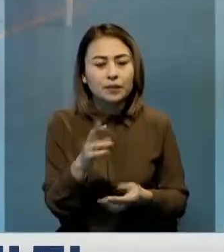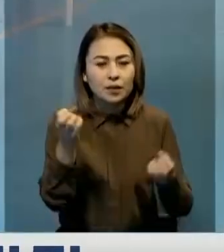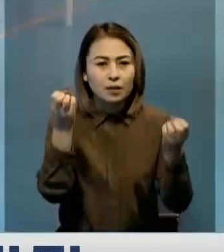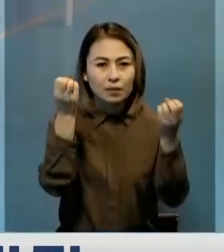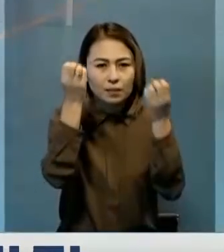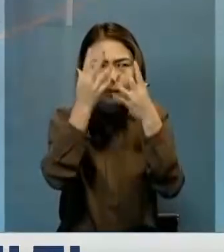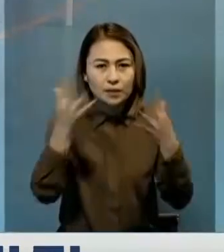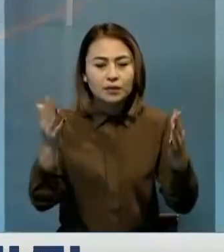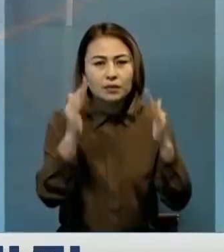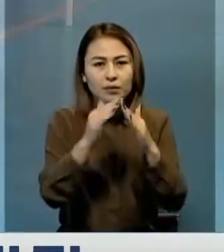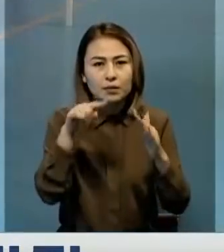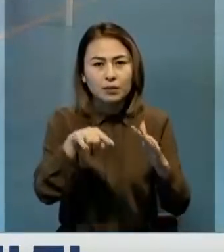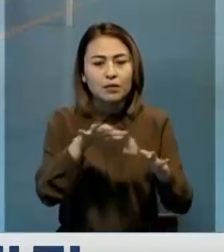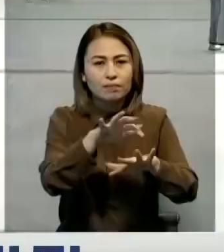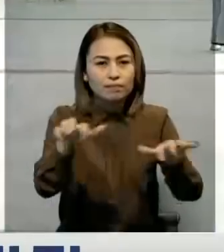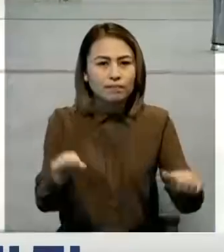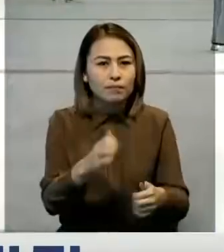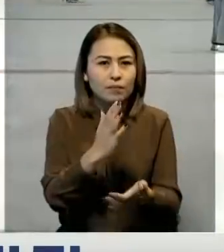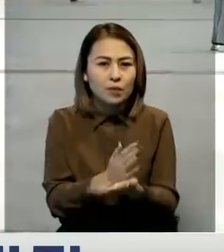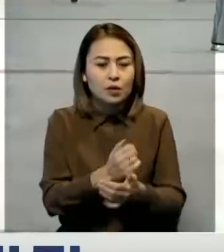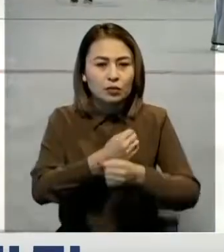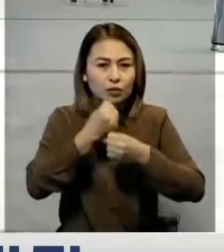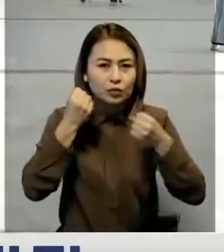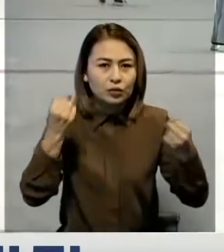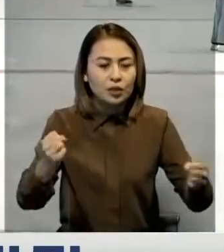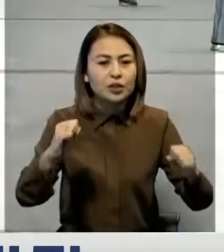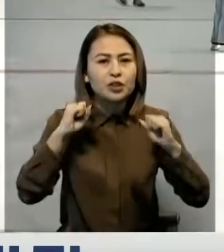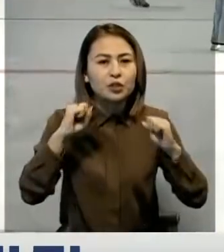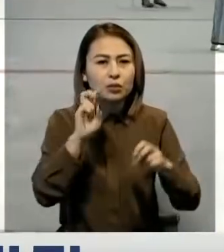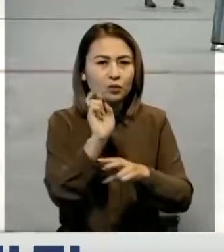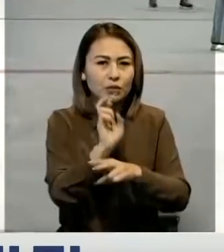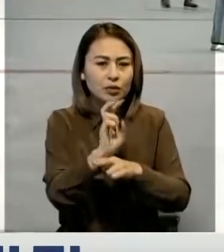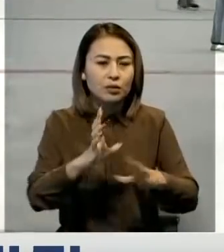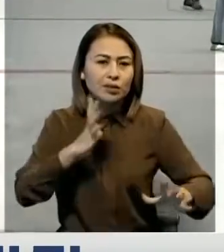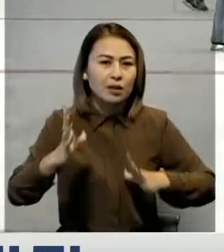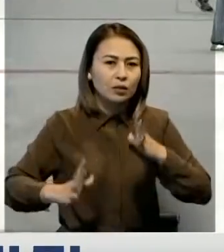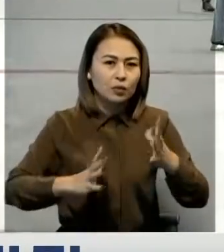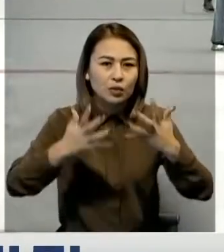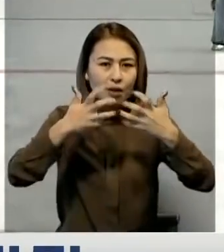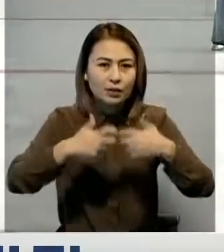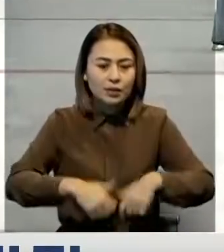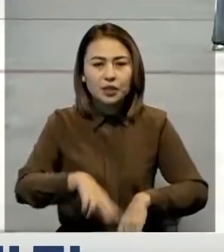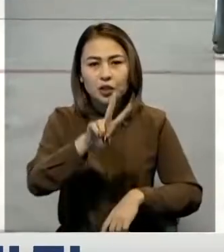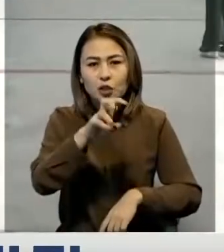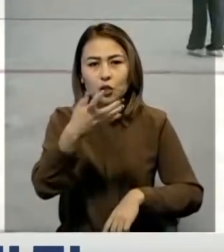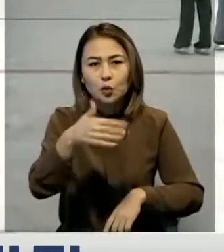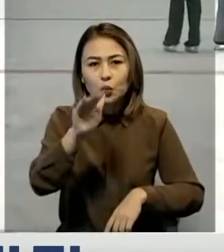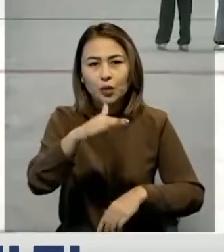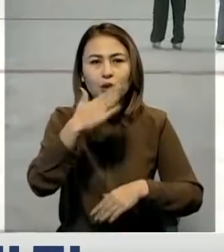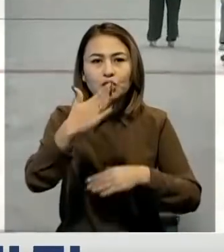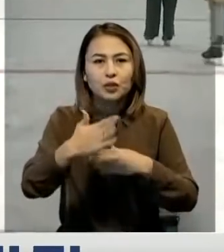үйінің бір спорт залын алып отыр. Дәу кең. Өңірде дене шынықтырумен жүйелі түрде шұғылданушылар саны 250 мыңға